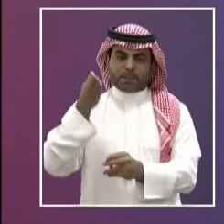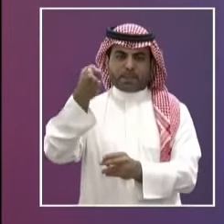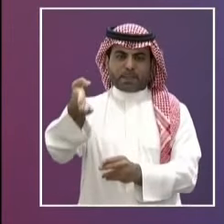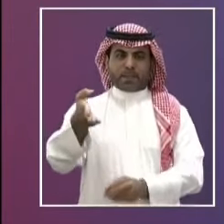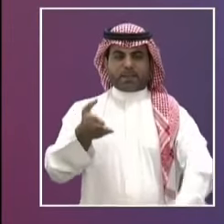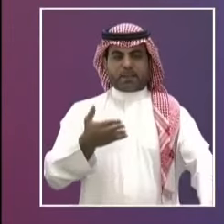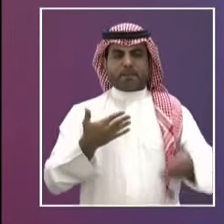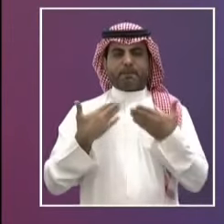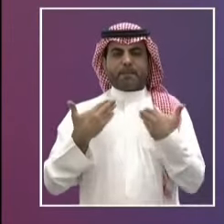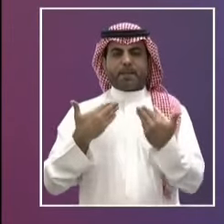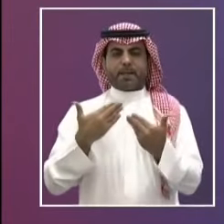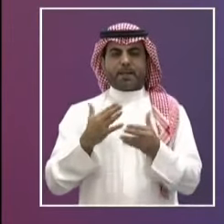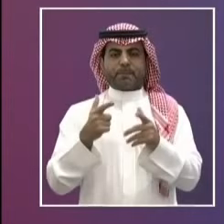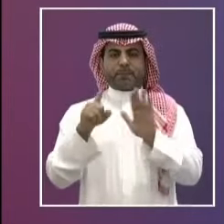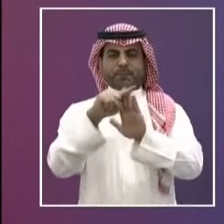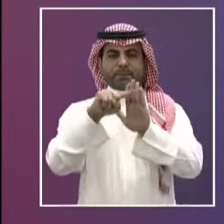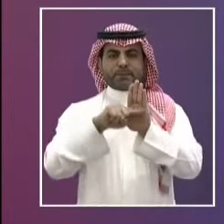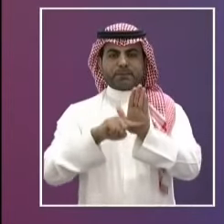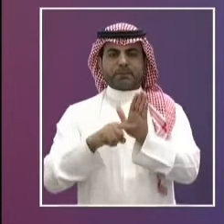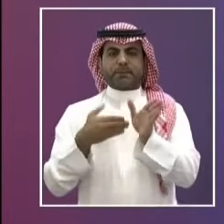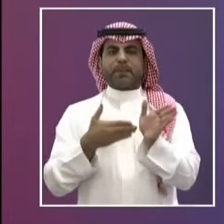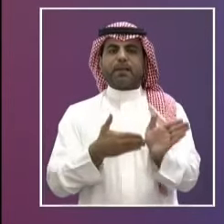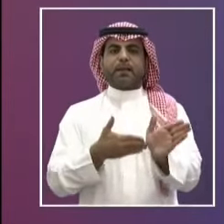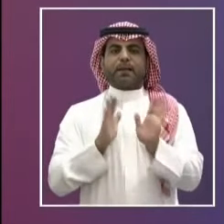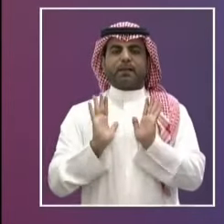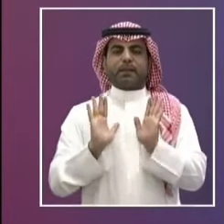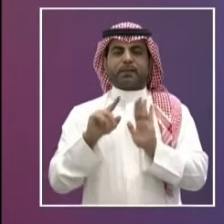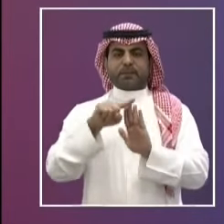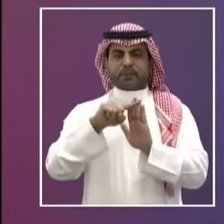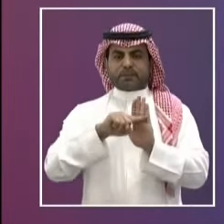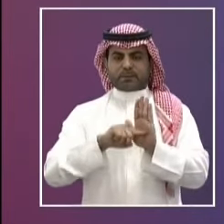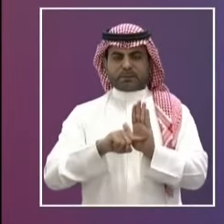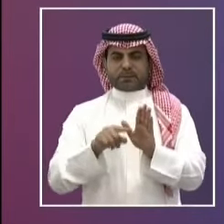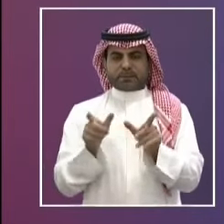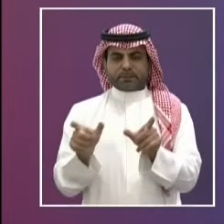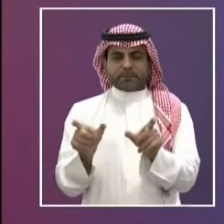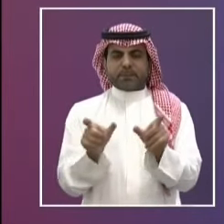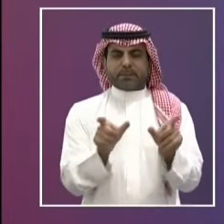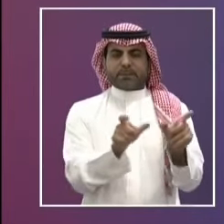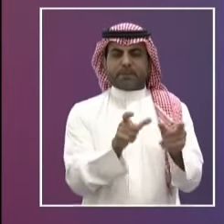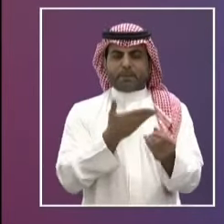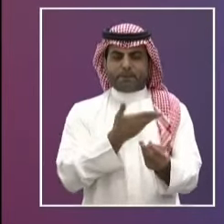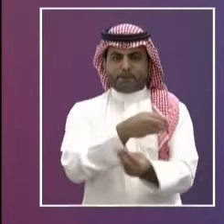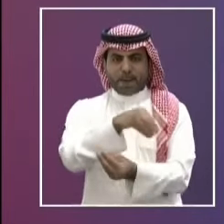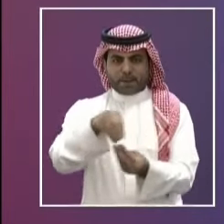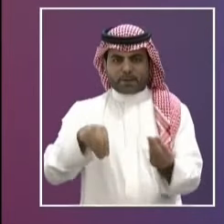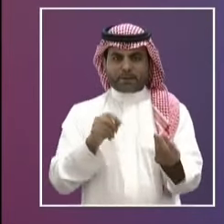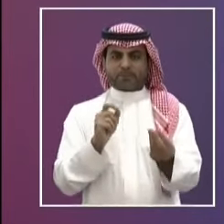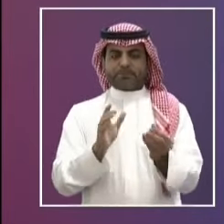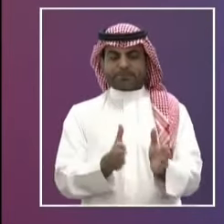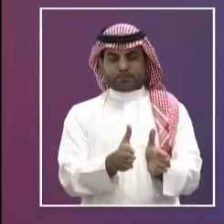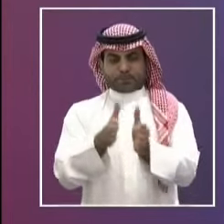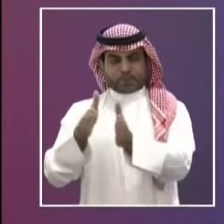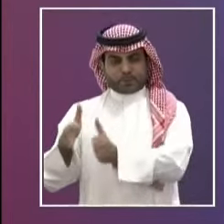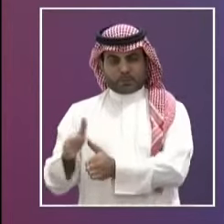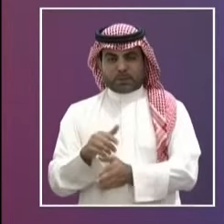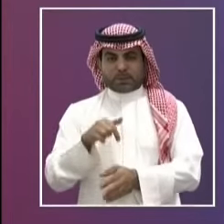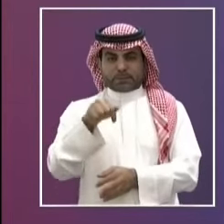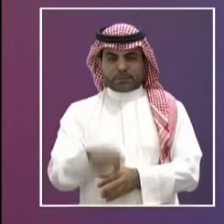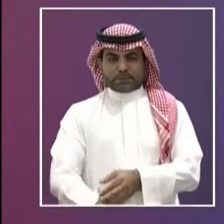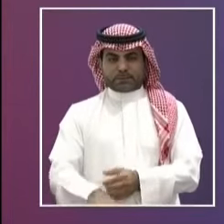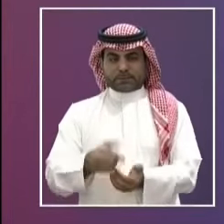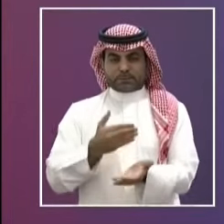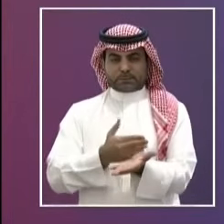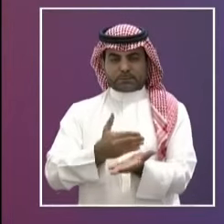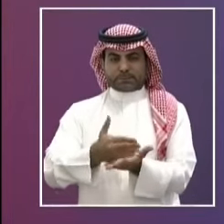المعتمر في ظل الإجراءات الاحترازية التي سوف يتم تطبيقها. طبعا يعني أنا ما أتكلم